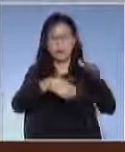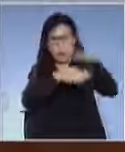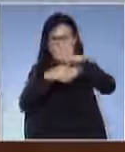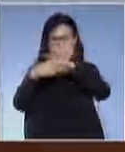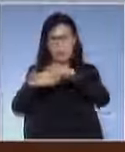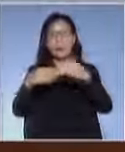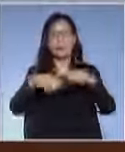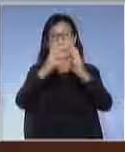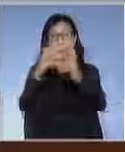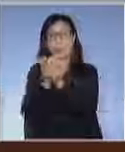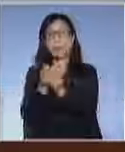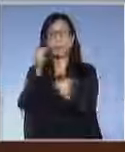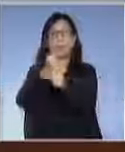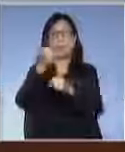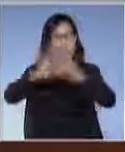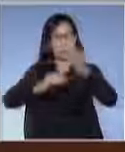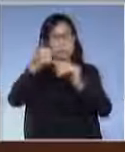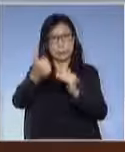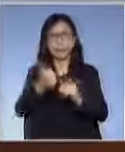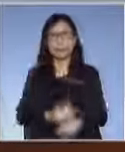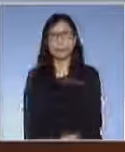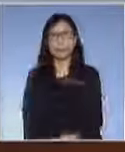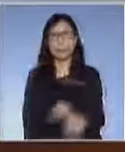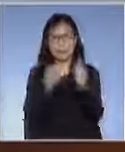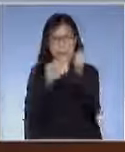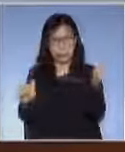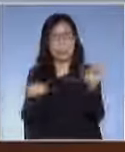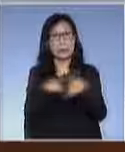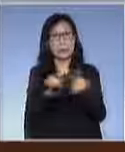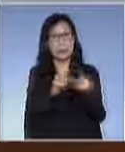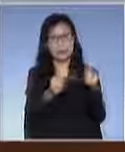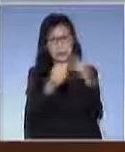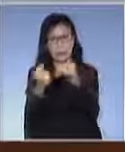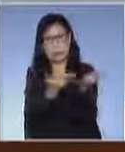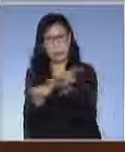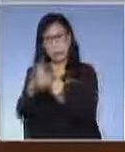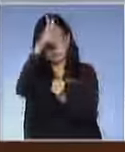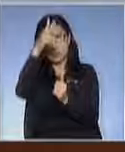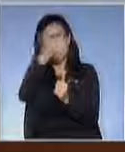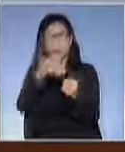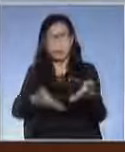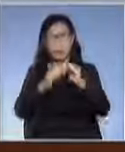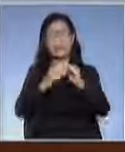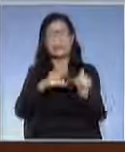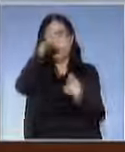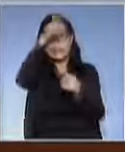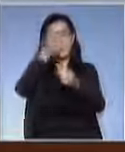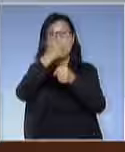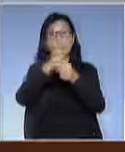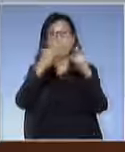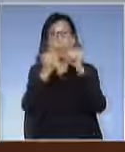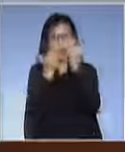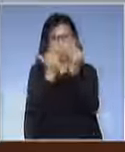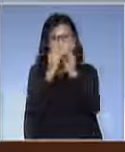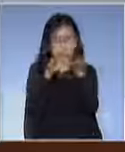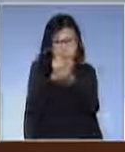務效率和質素。此外，委員亦歡迎行政長官就設立一所公務員學院的建